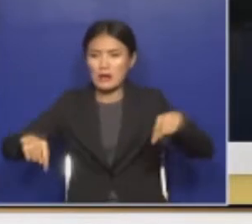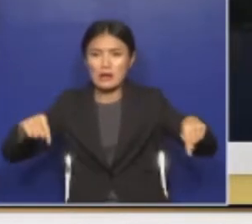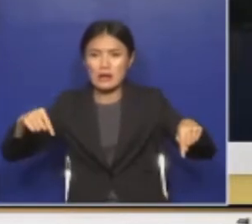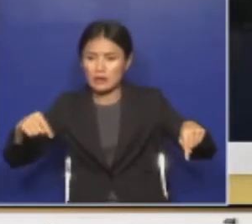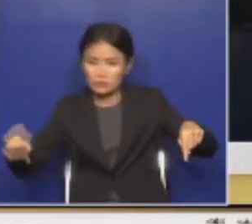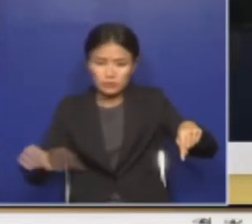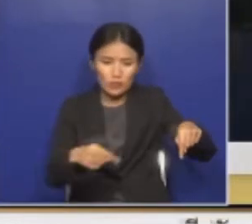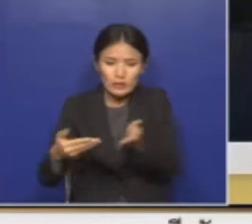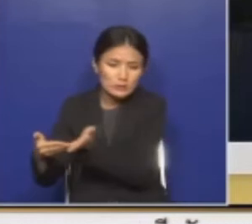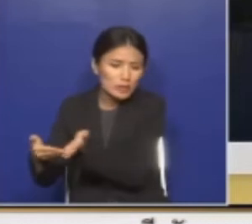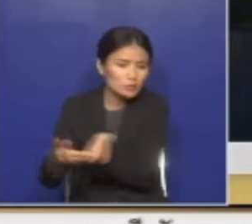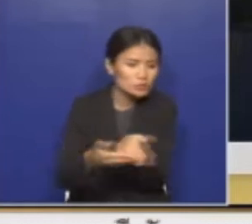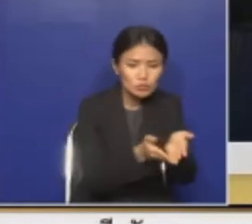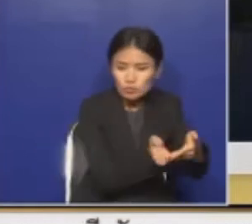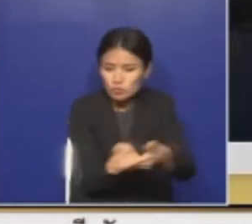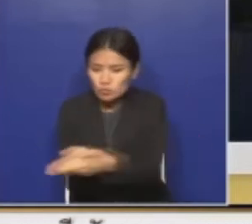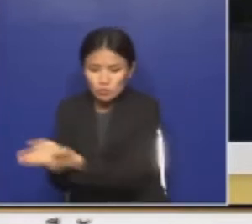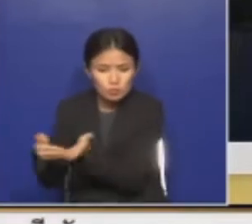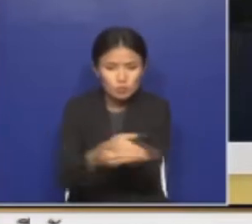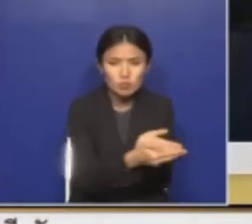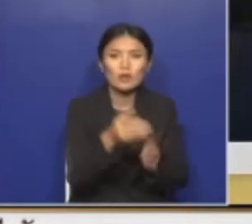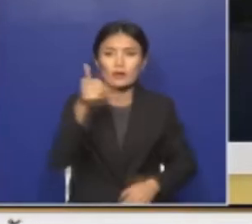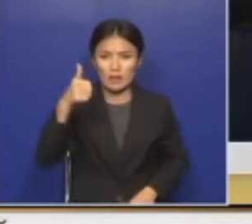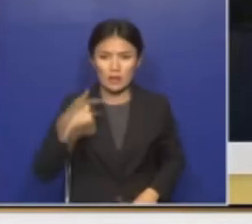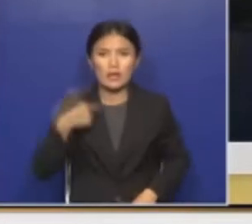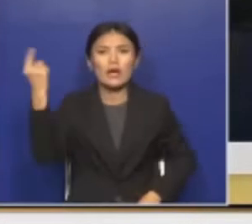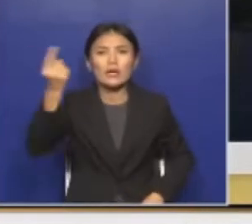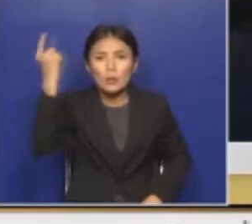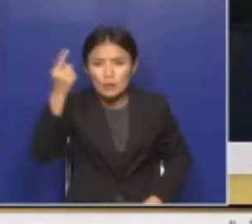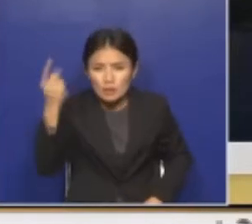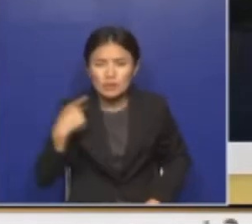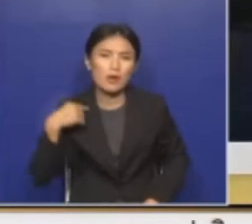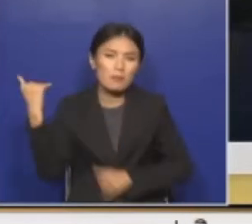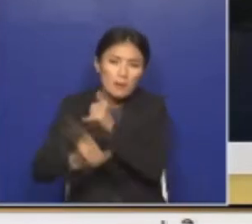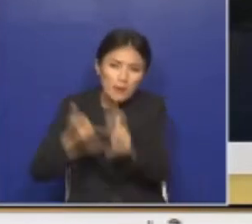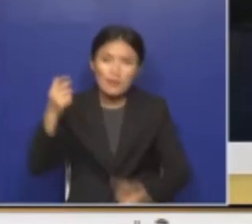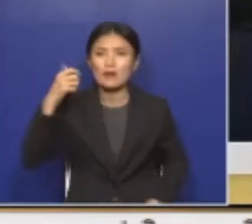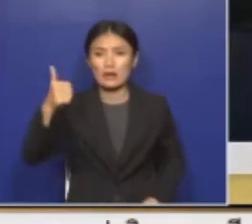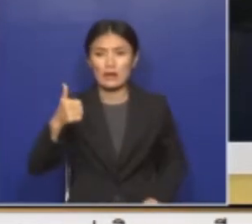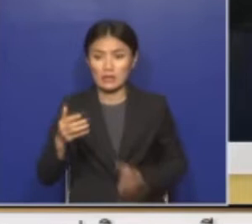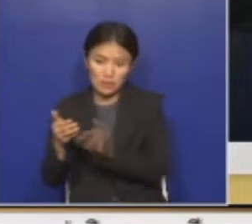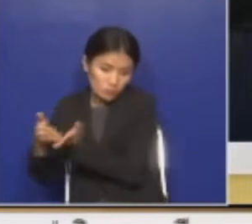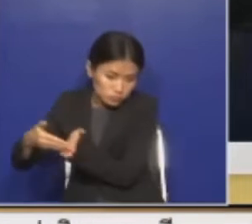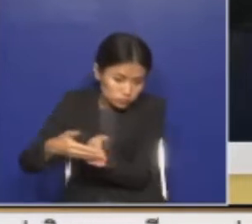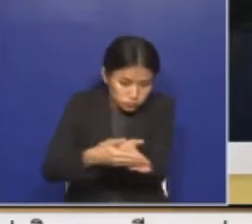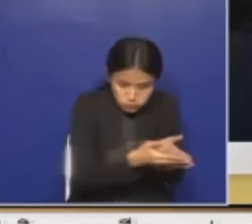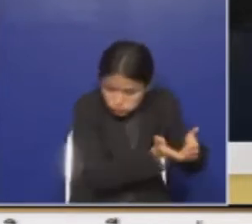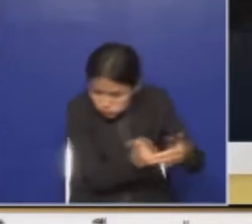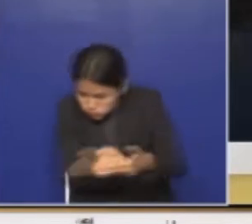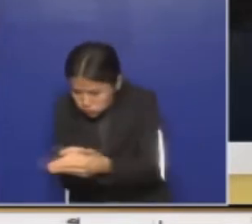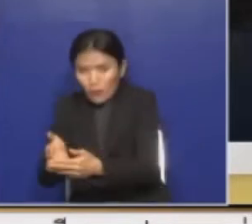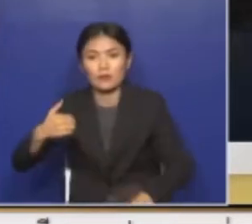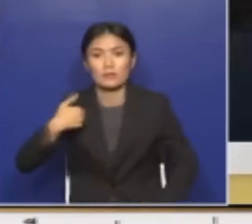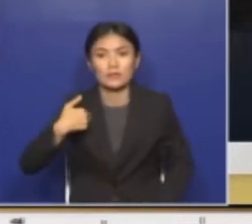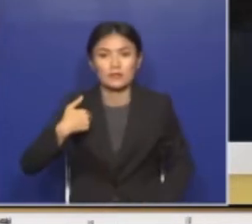การท่องเที่ยวจะเพิ่มขึ้นอีก 10เท่าอยู่ในเส้นทางเดินเรือนี้จะมีเกาะอ้างอิงจากน้อย 25